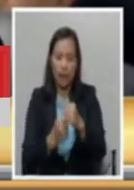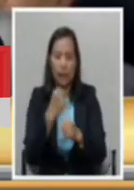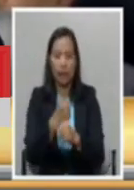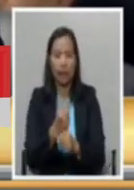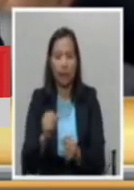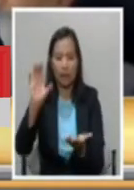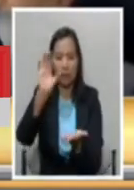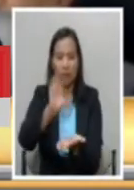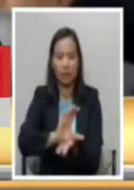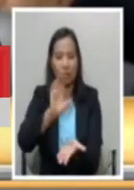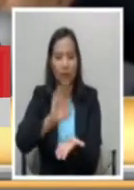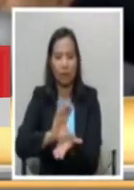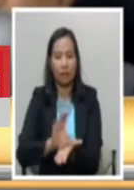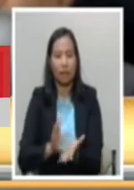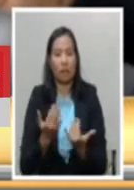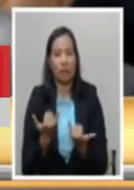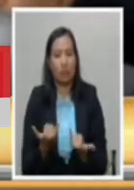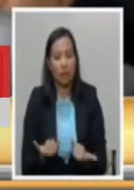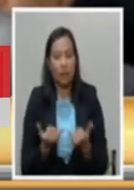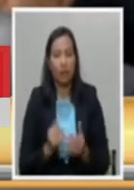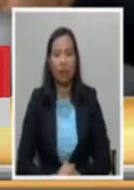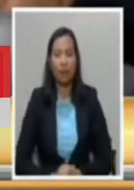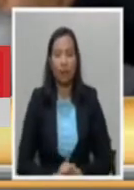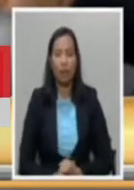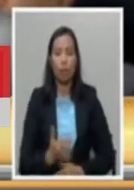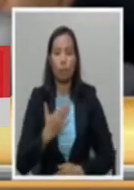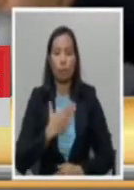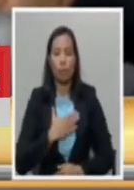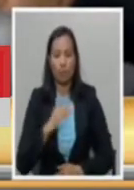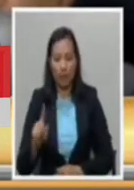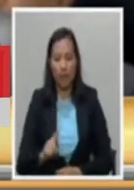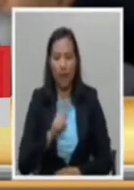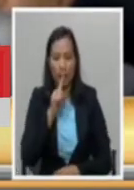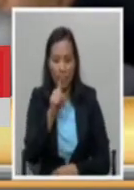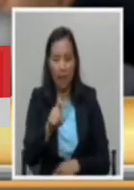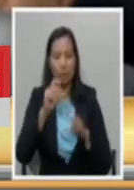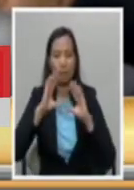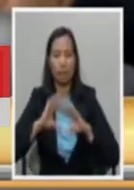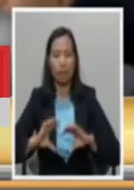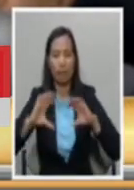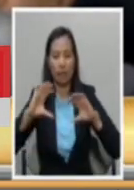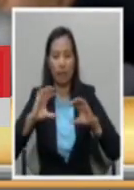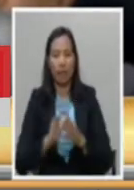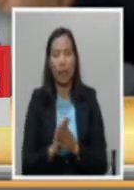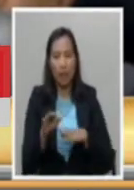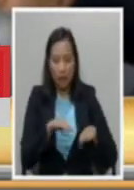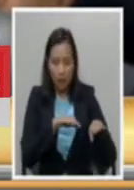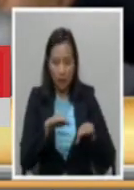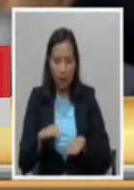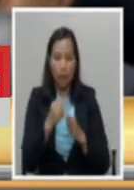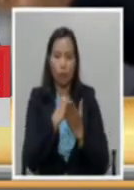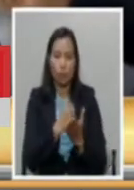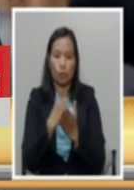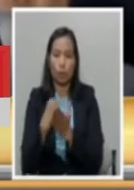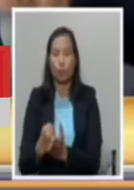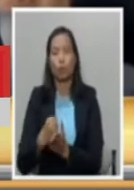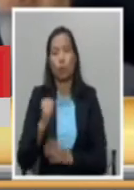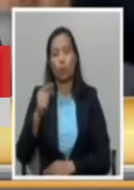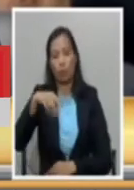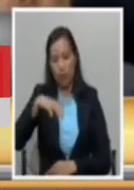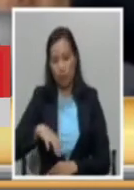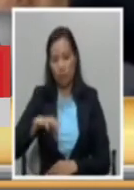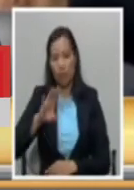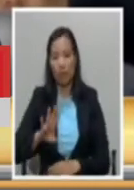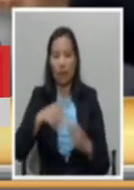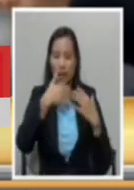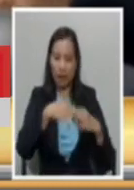นในขณะนี้เนี่ยผมไปดูแล้วผมอยากจะถามไปยังรัฐบาลว่าท่านได้เตรียมการช่วยเหลือคนเหล่านี้อย่างไรเมื่อ